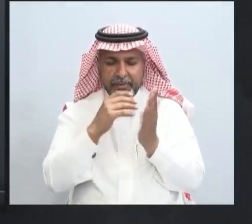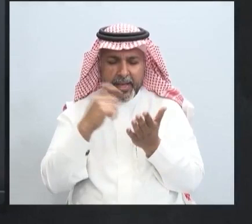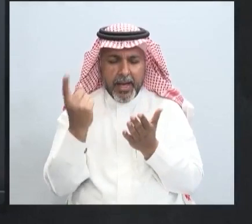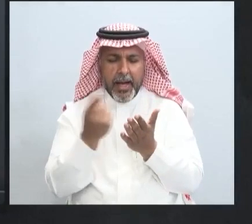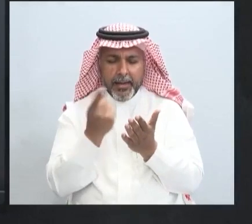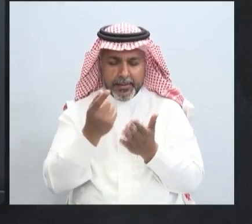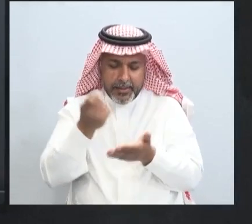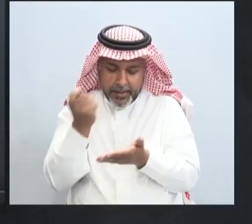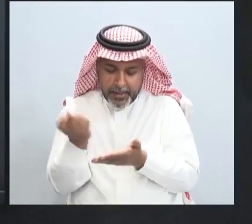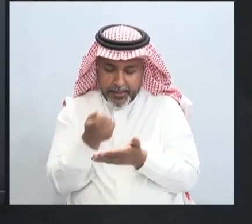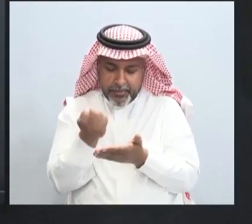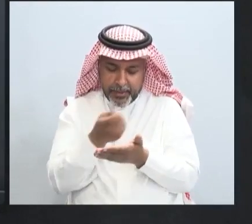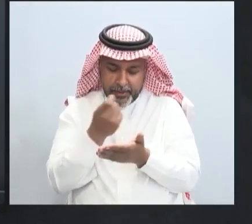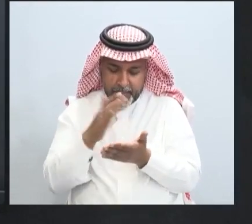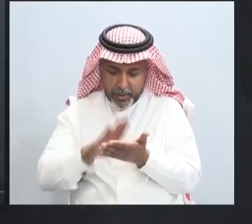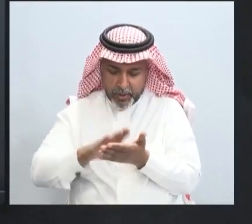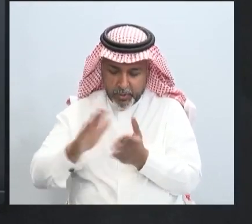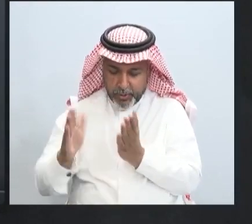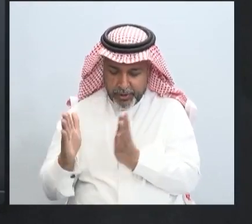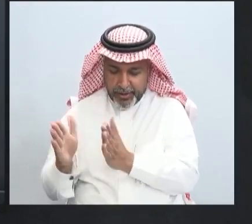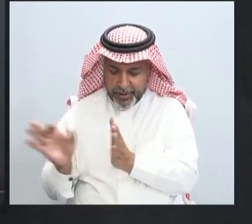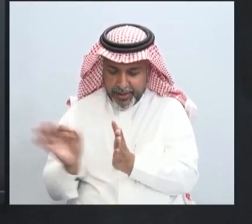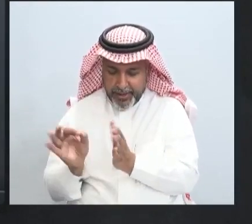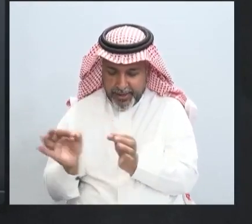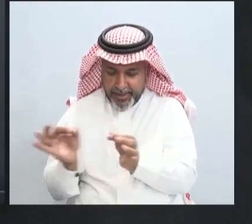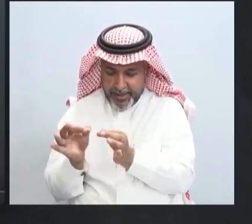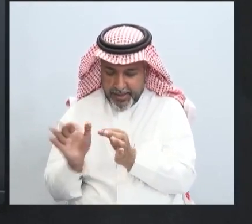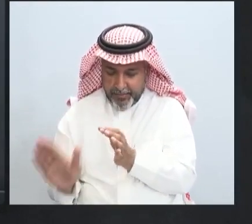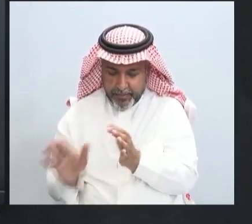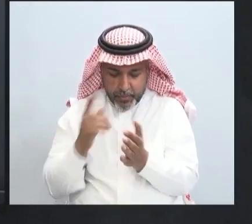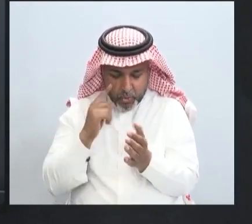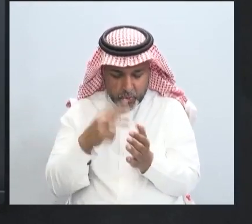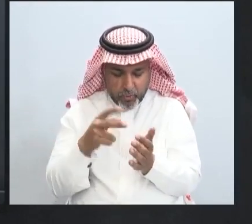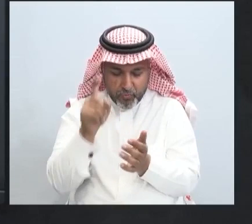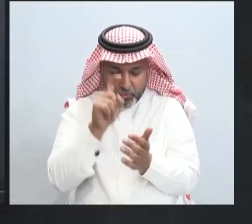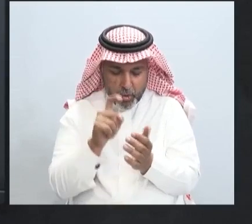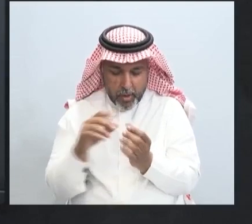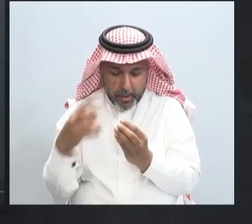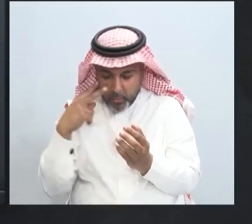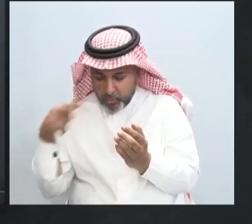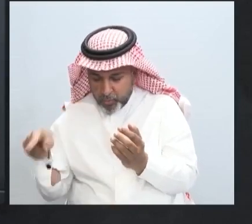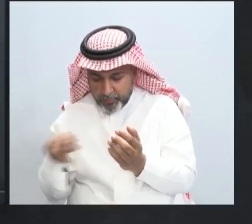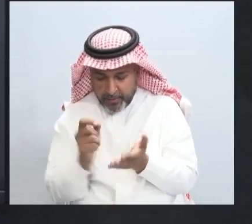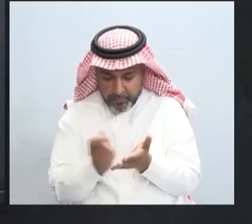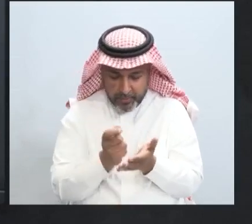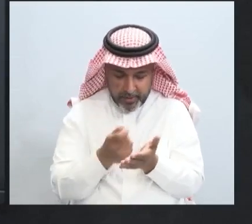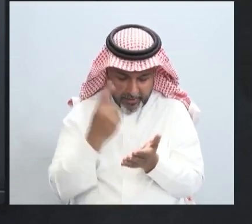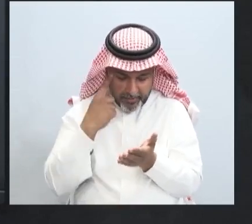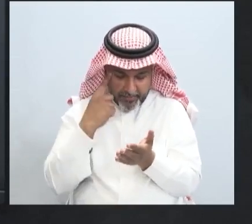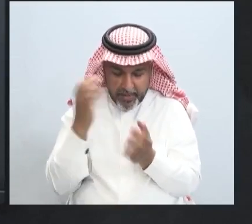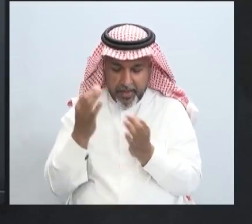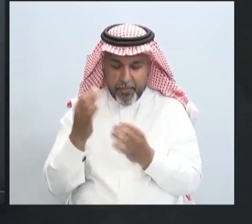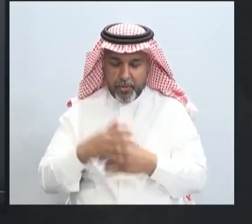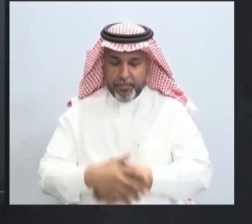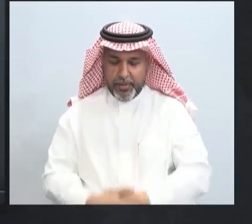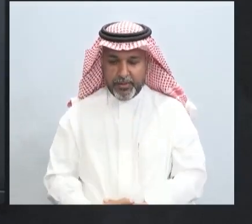وطول الدوره كيف نحسب السعه من خلال السعه تكون معرفه فقط في الساين والكوساين اما طول الدوره فهو يكون موجود